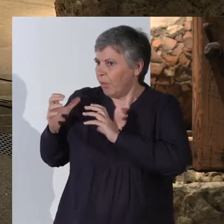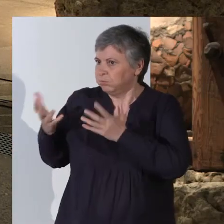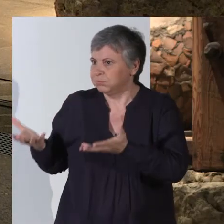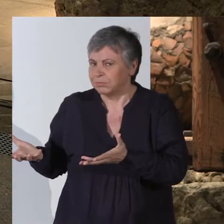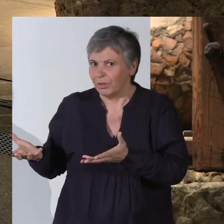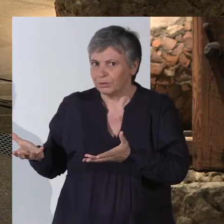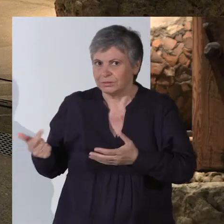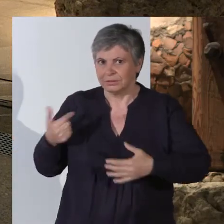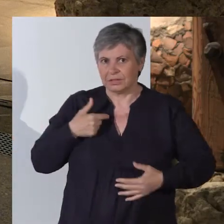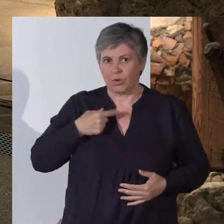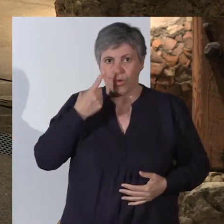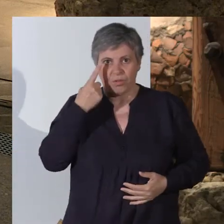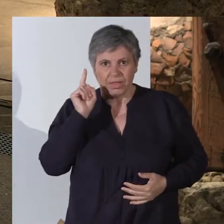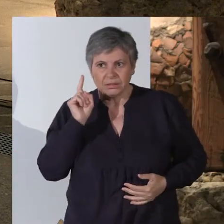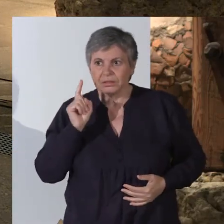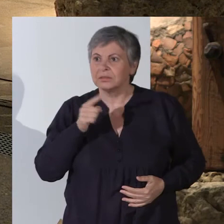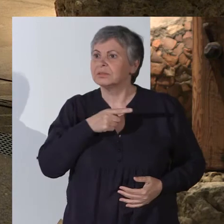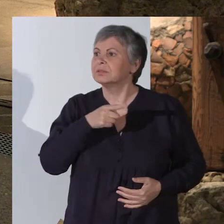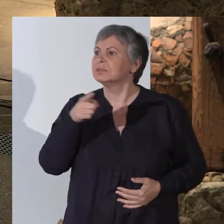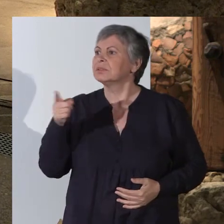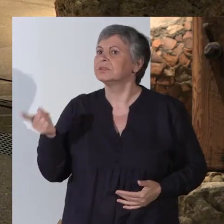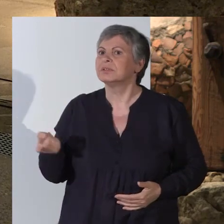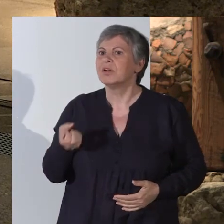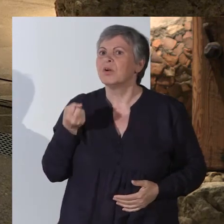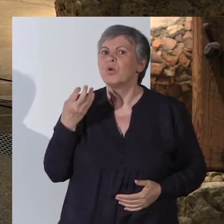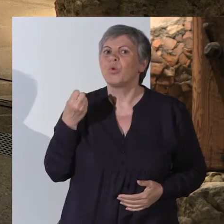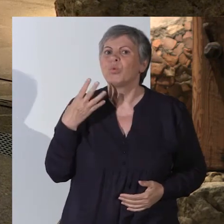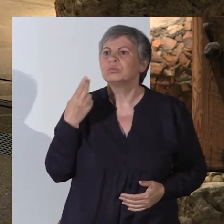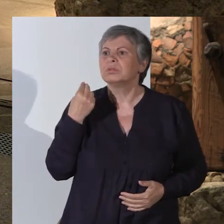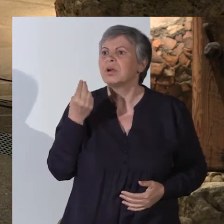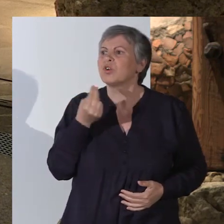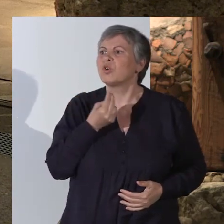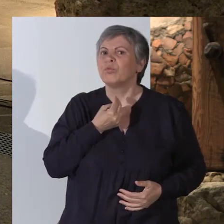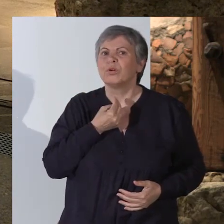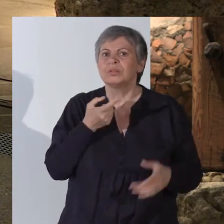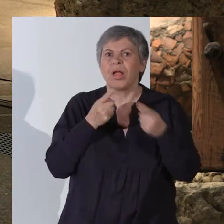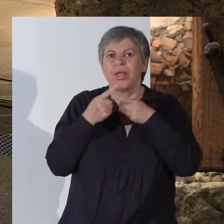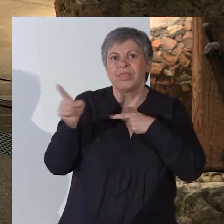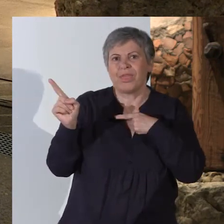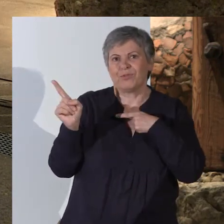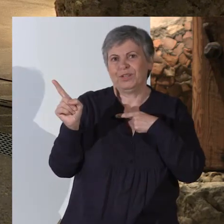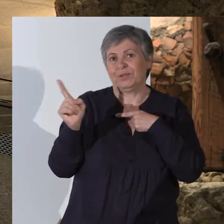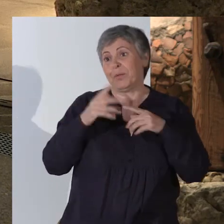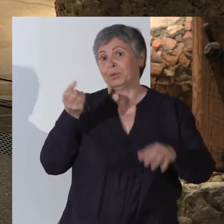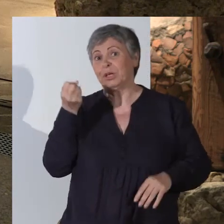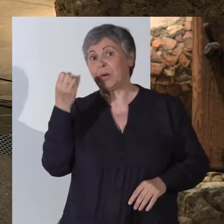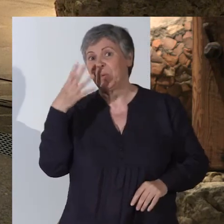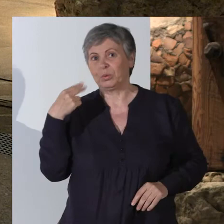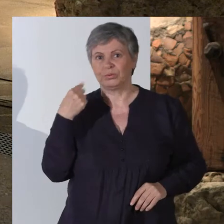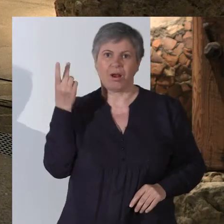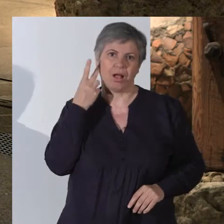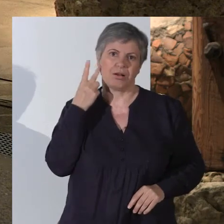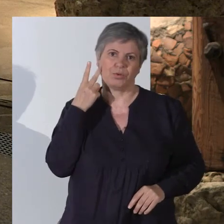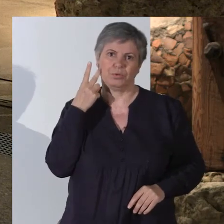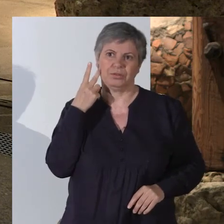αυτό που δεν ήξερα εγώ και φαντάζομαι πολλοί από σας είναι ότι η κουλτούρα των κωφών είναι ένα εντελώς διαφορετικό πράγμα από την κουλτούρα των ακουόντων είναι